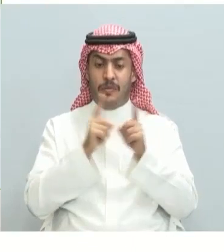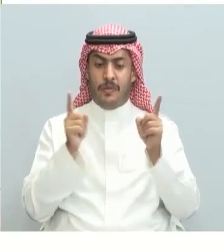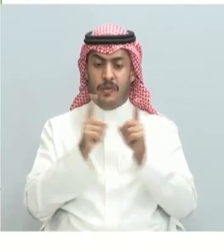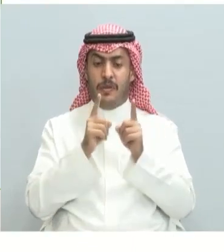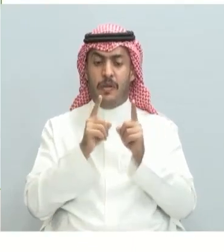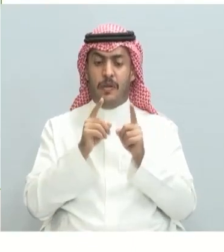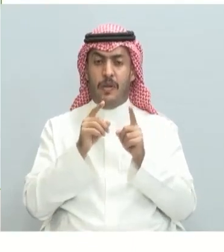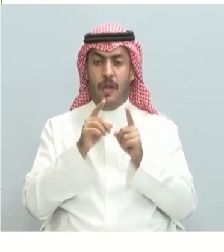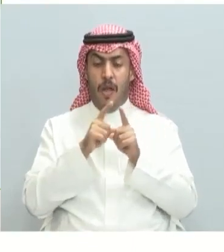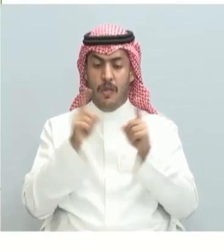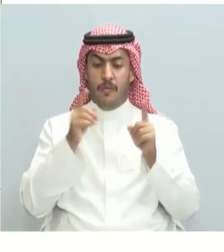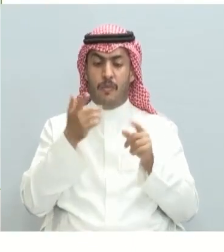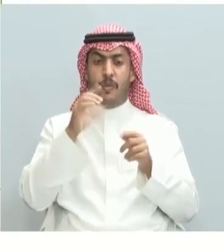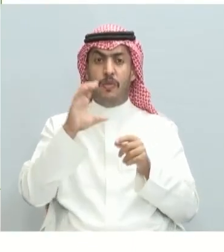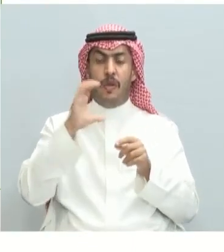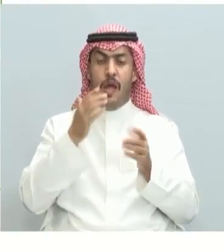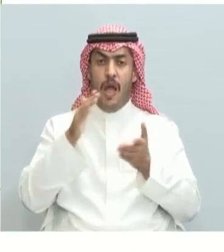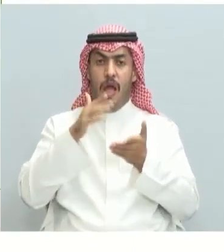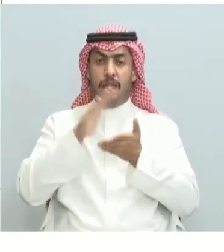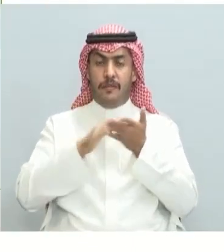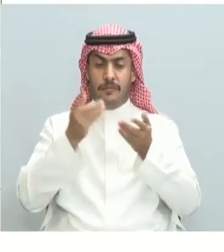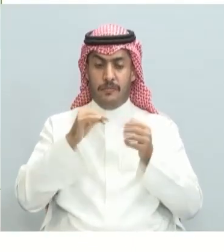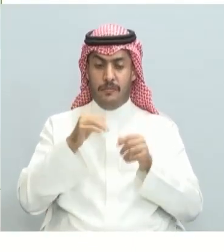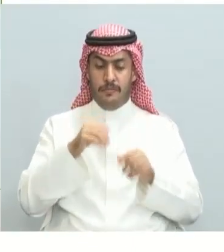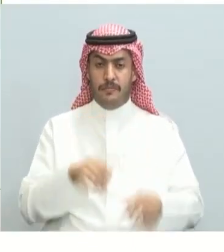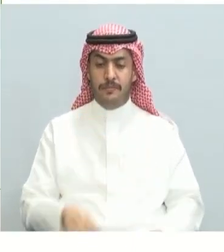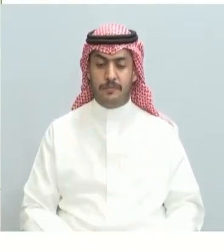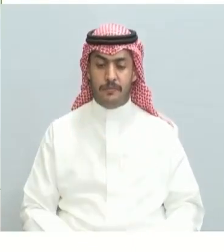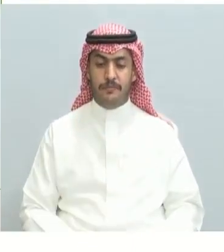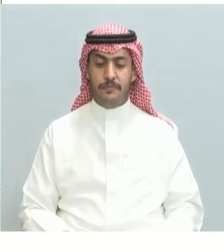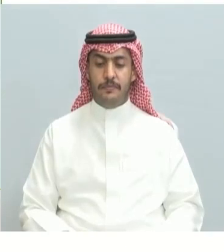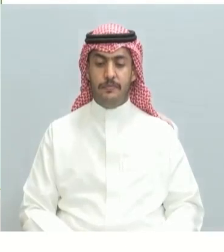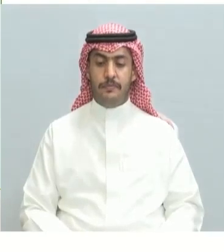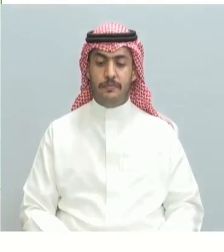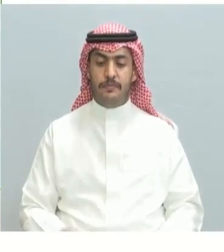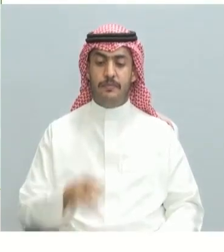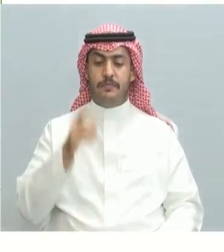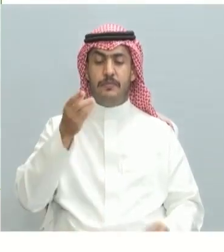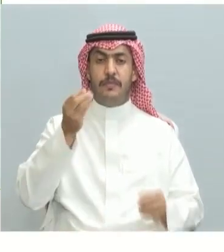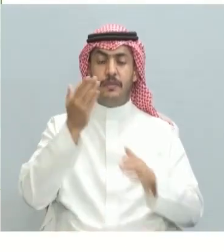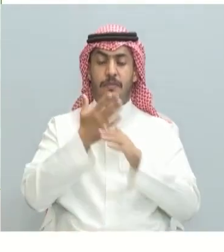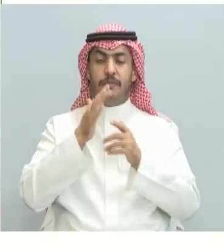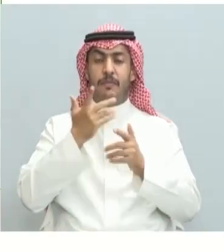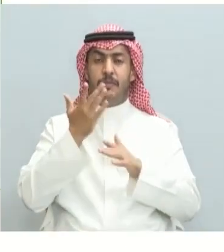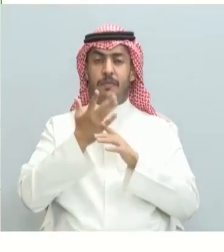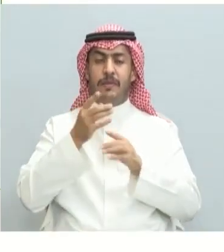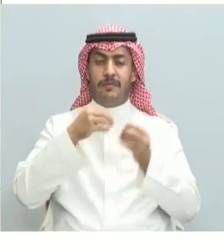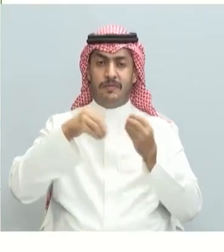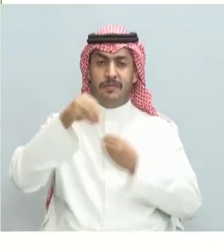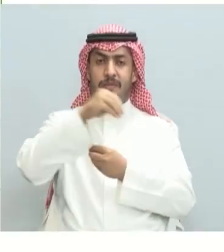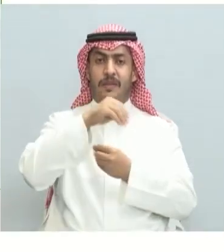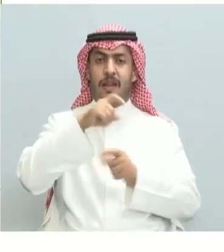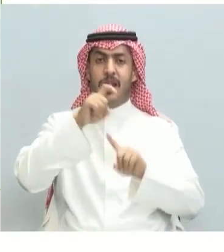الدين اكثر خطوره اي ذات جداره ائتمانيه اقل كلما كان العائد